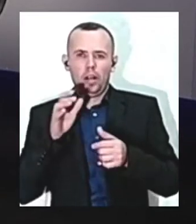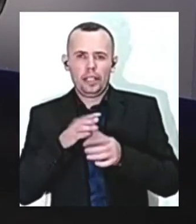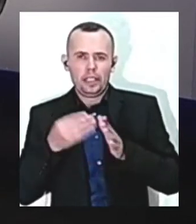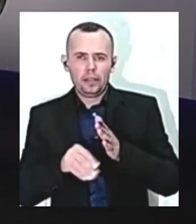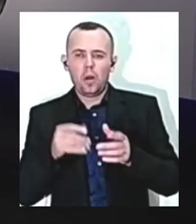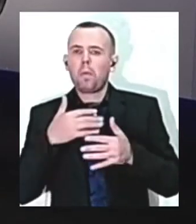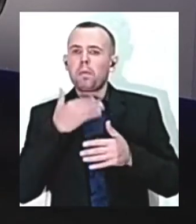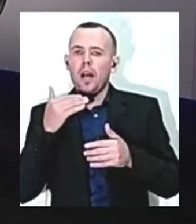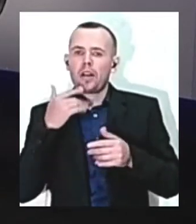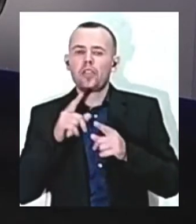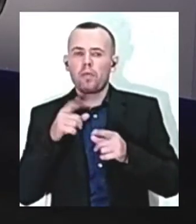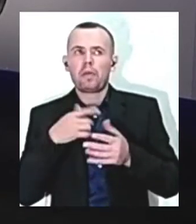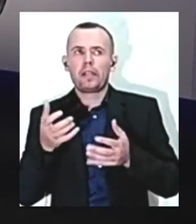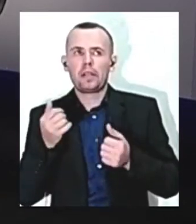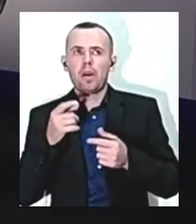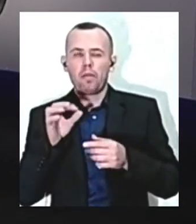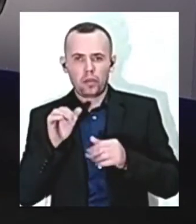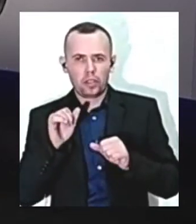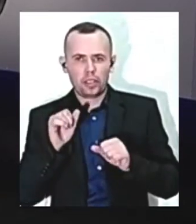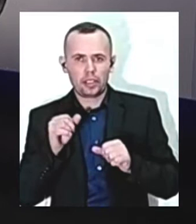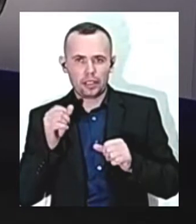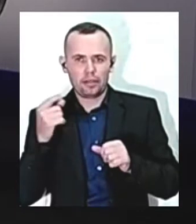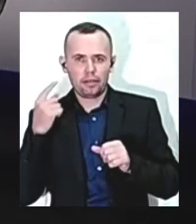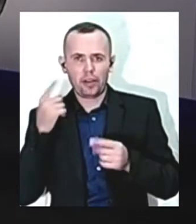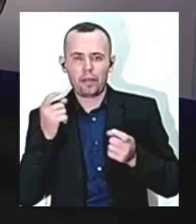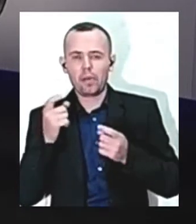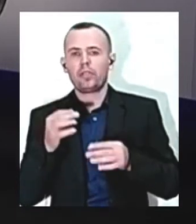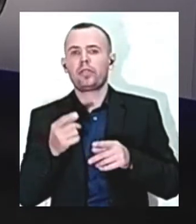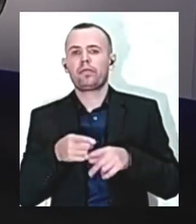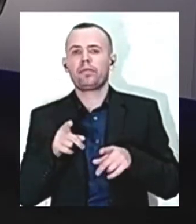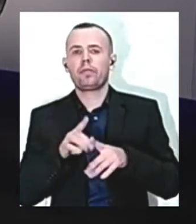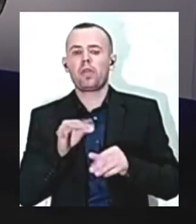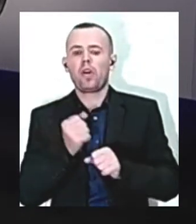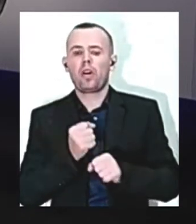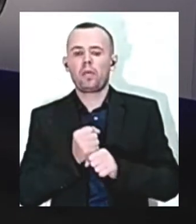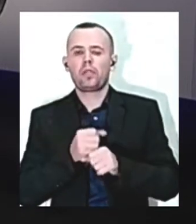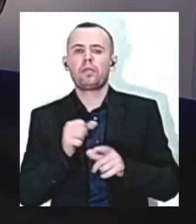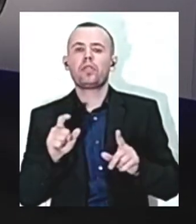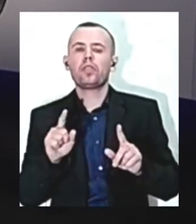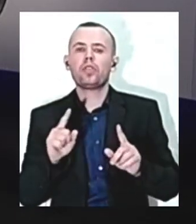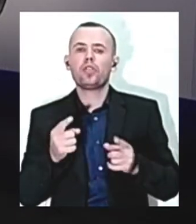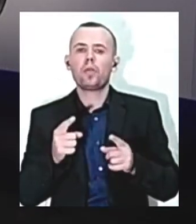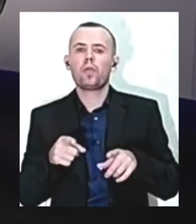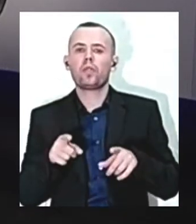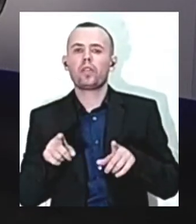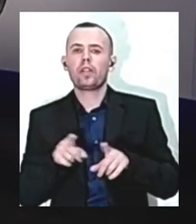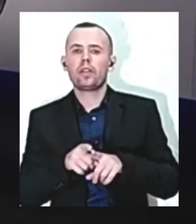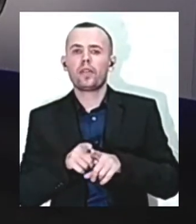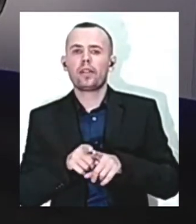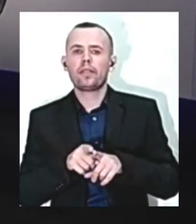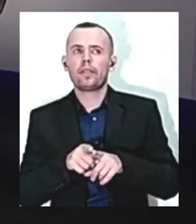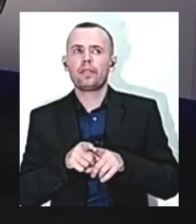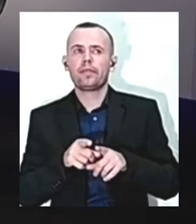як даність. Коли ми бачимо оголошення про прийомну роботу, а там чорним по білому написано людей до 35 років. Це